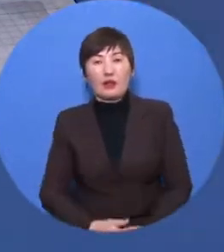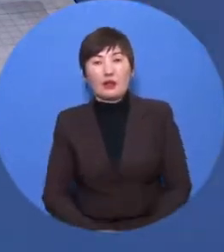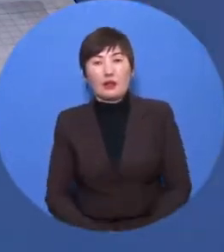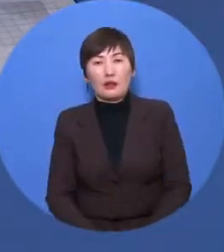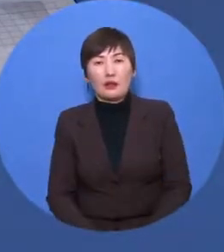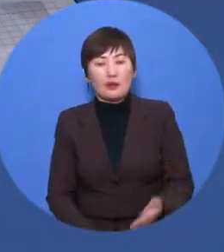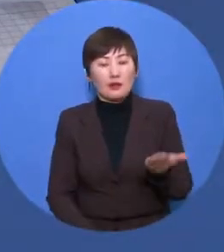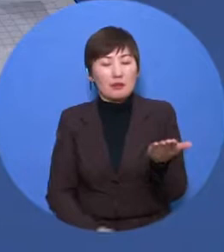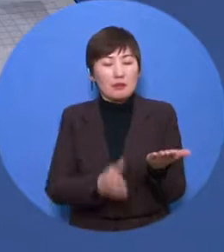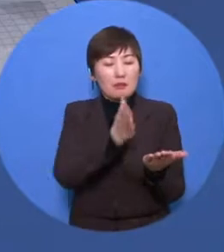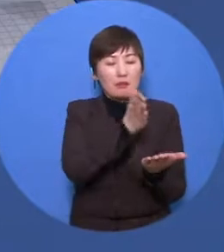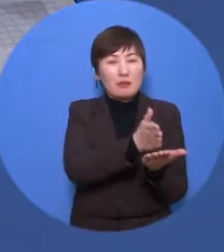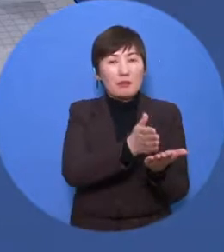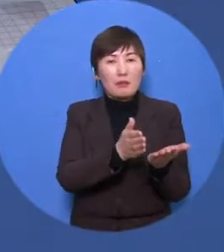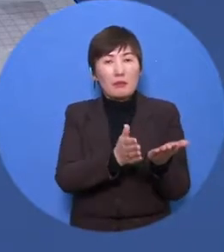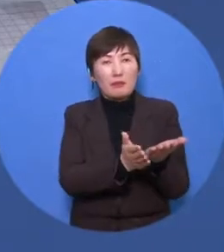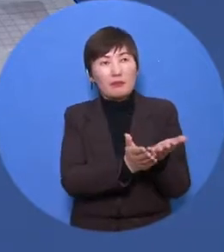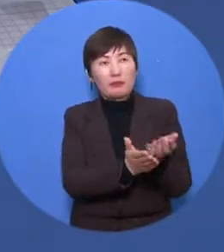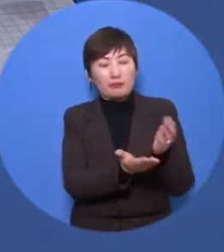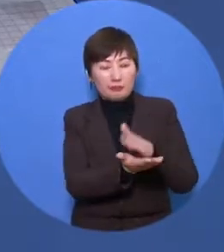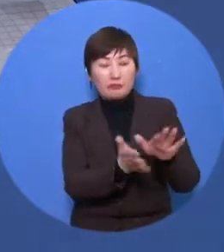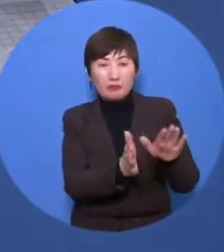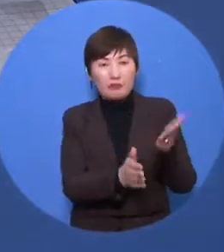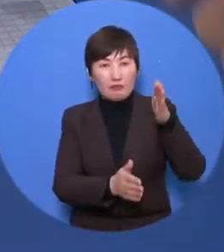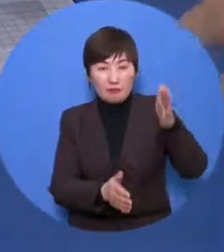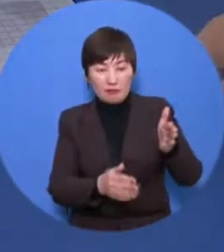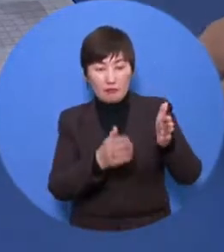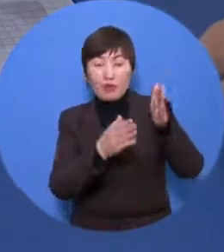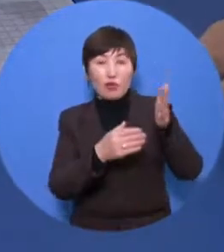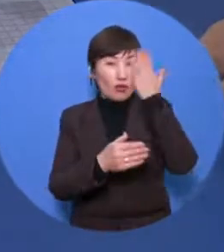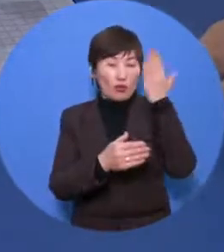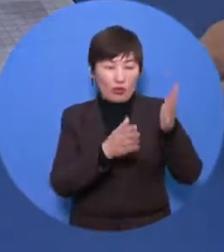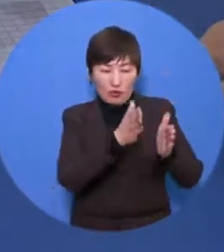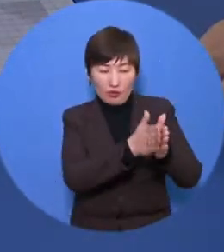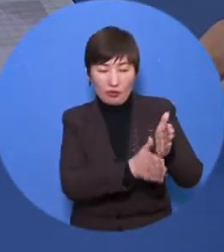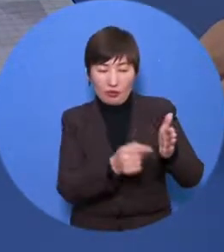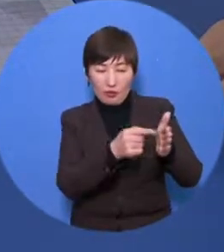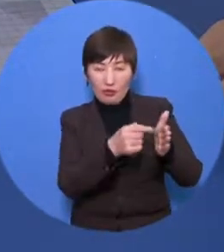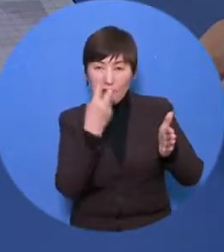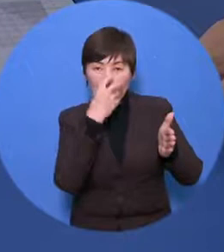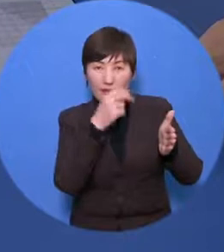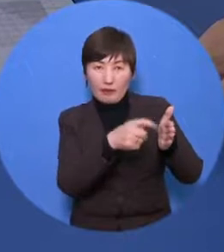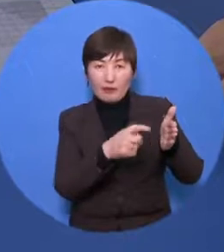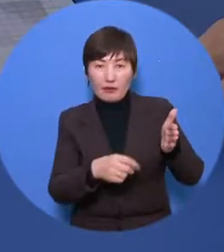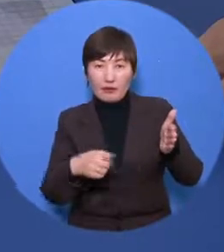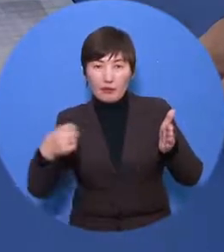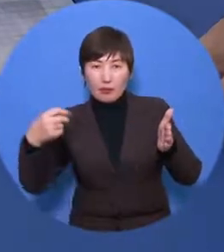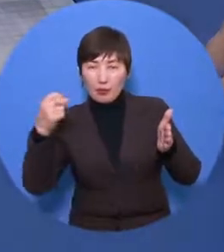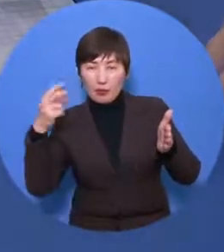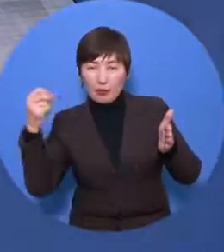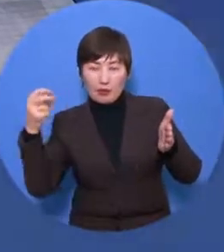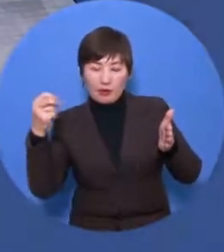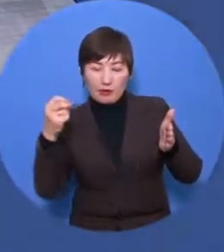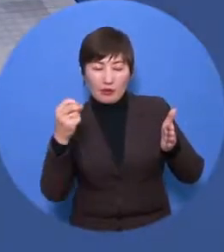За лазер үсгүүрээ ашиглан толин дээр гэрэл тусгана. За тэгтээ бүгдээрээ энэ цэгийг чиглүүлэн гэрэл